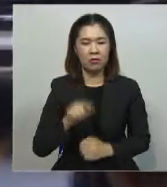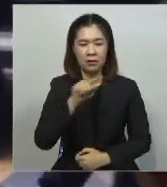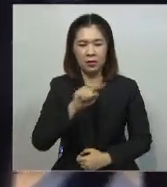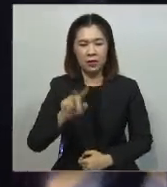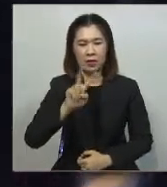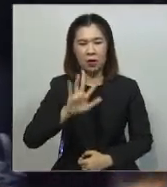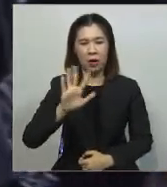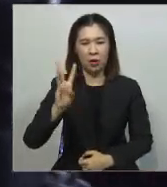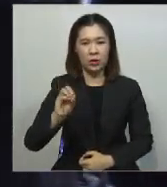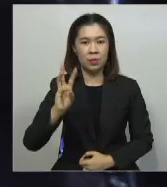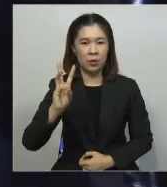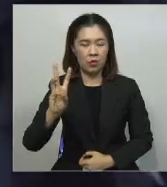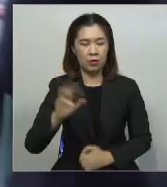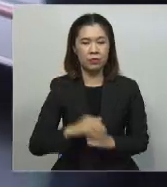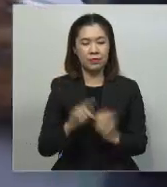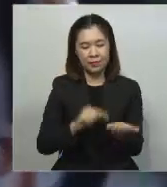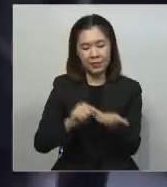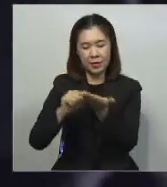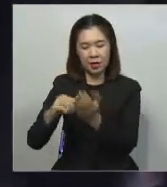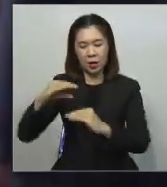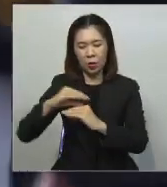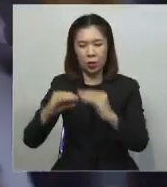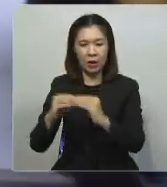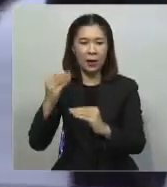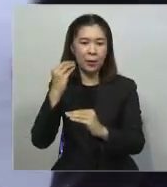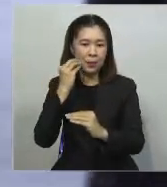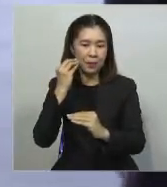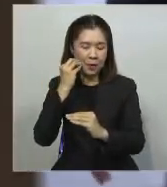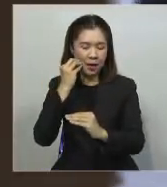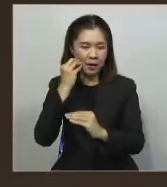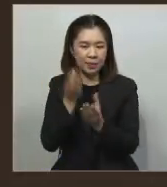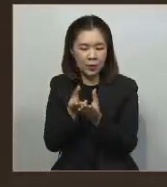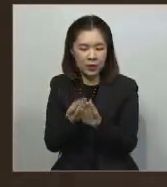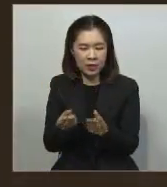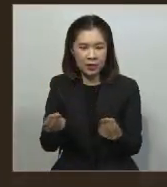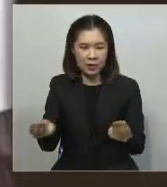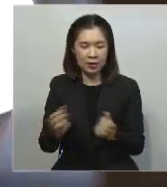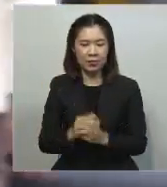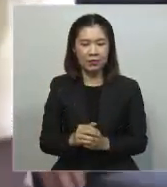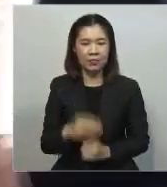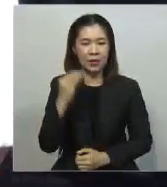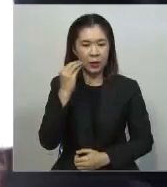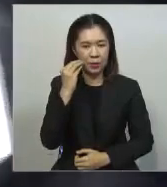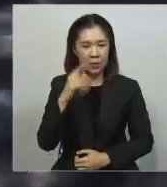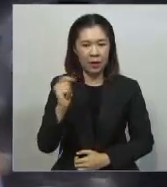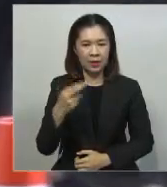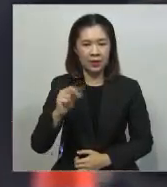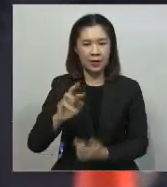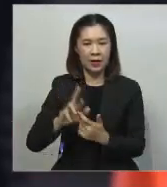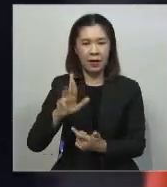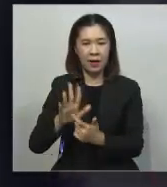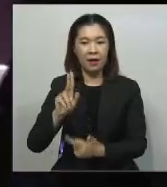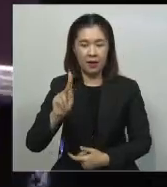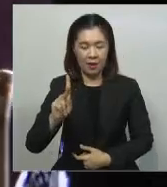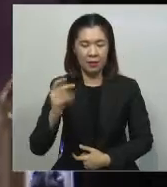2566ด้านกระทรวงการคลังเสนอโครงการบ้านประชารัฐบนที่ดินราชพัสดุหรือโครงการบ้านธนารักษ์ประชารัฐกระทรว